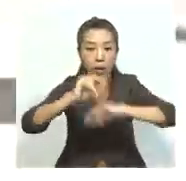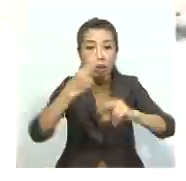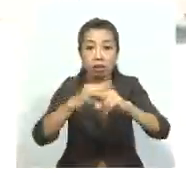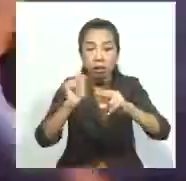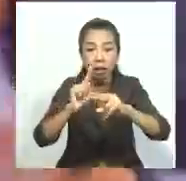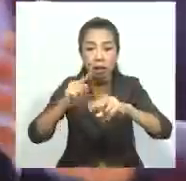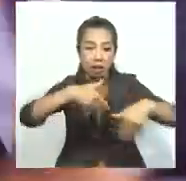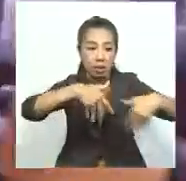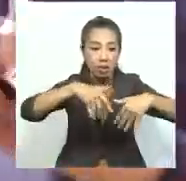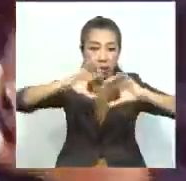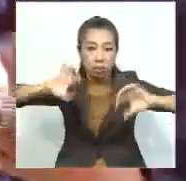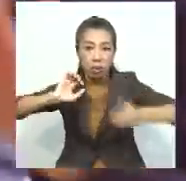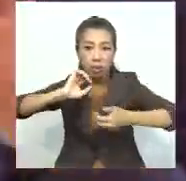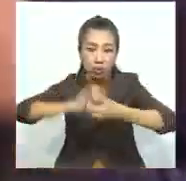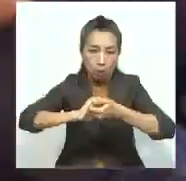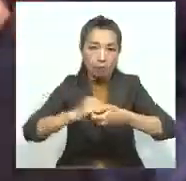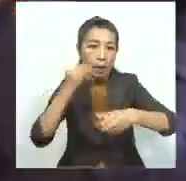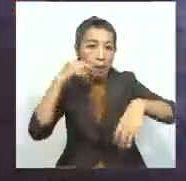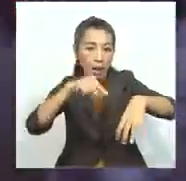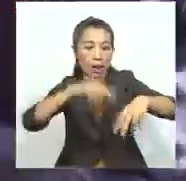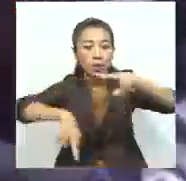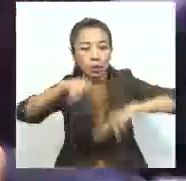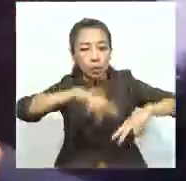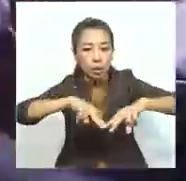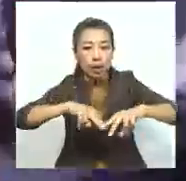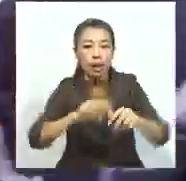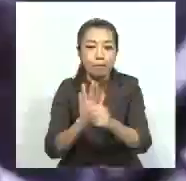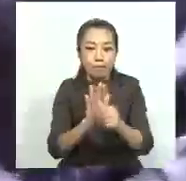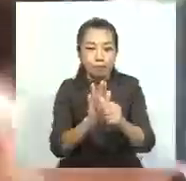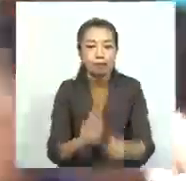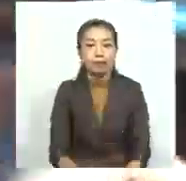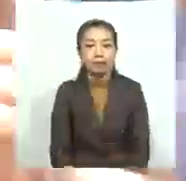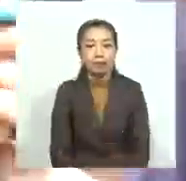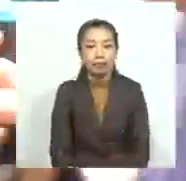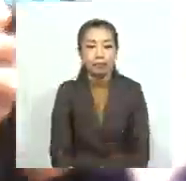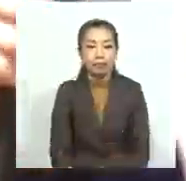ฐร่วมใจดูแลความปลอดภัยบ้านให้กับประชาชนค่ะ